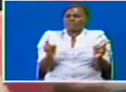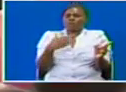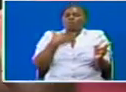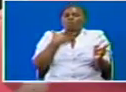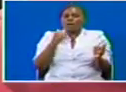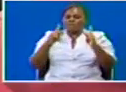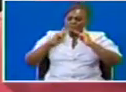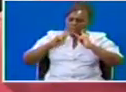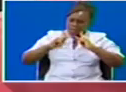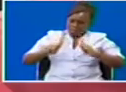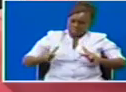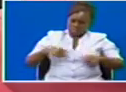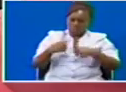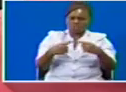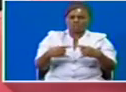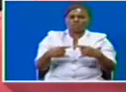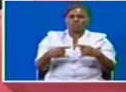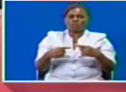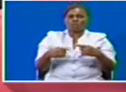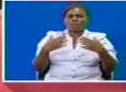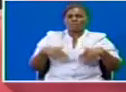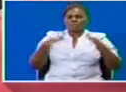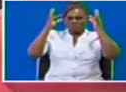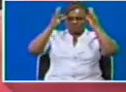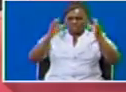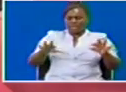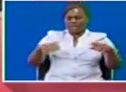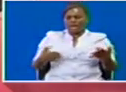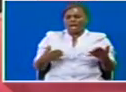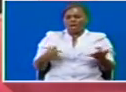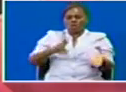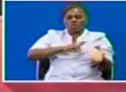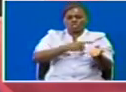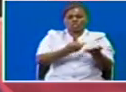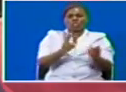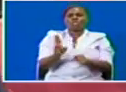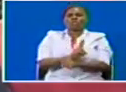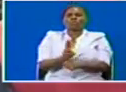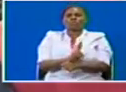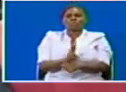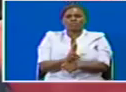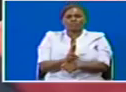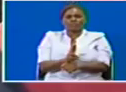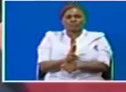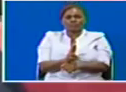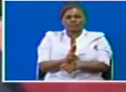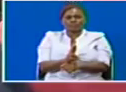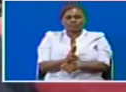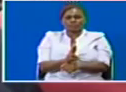tungetaka amani itulie na wananchi pia waamue jinsi hiyo resources itafanyika na usaidia kwa watu wa usalama.